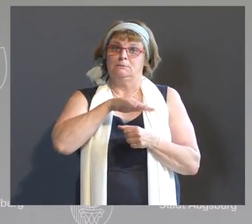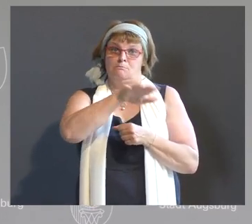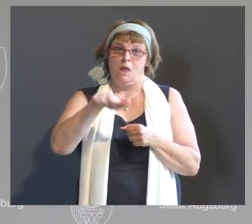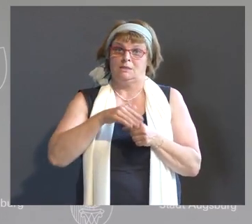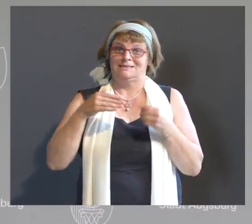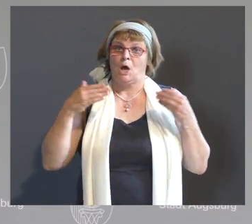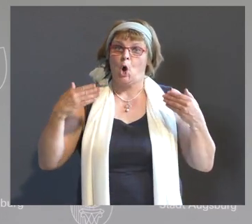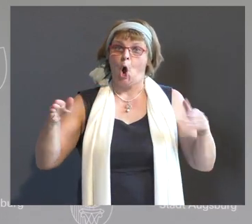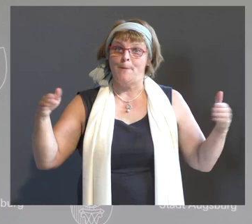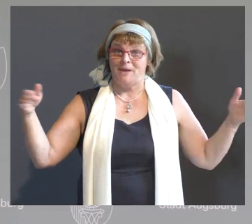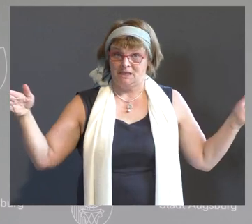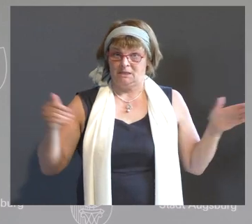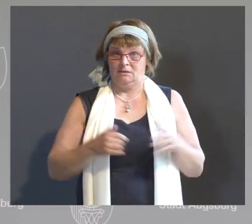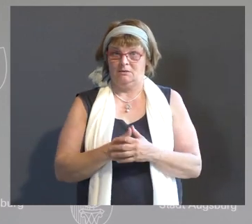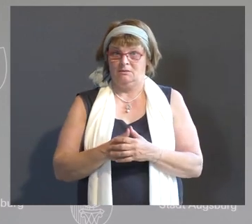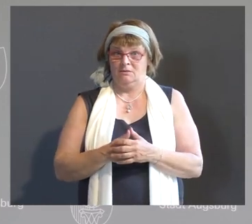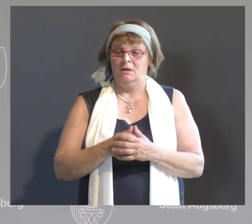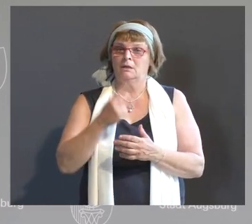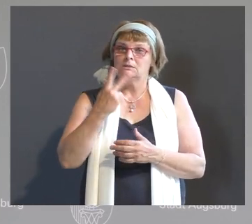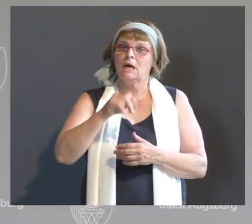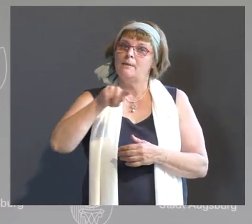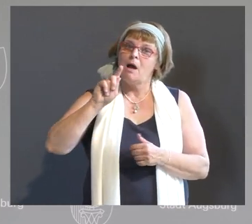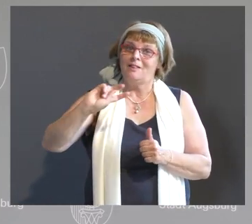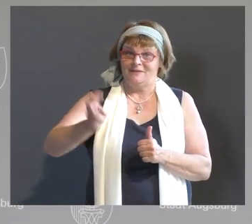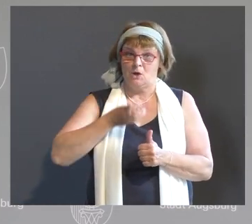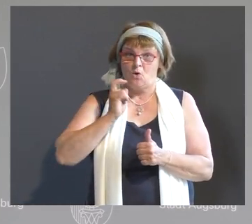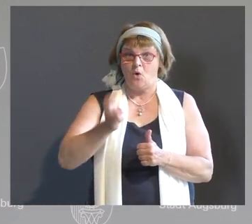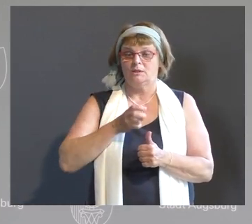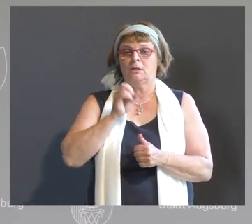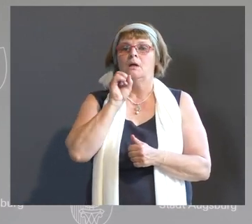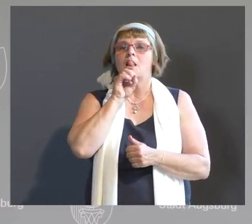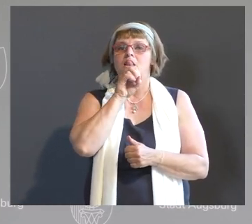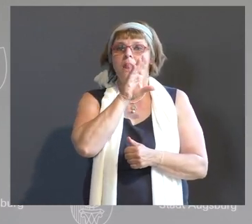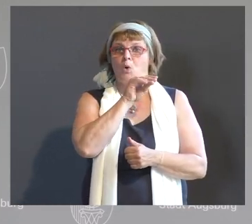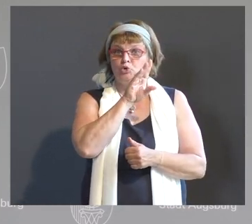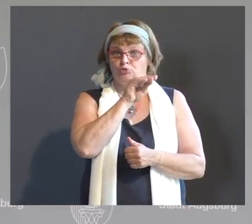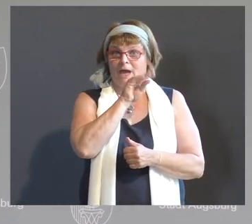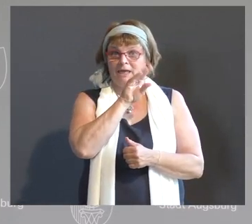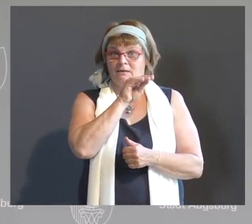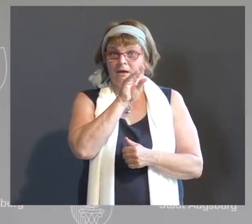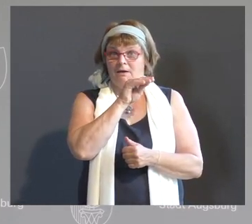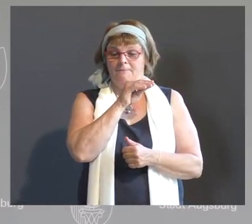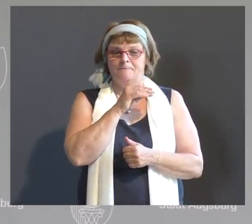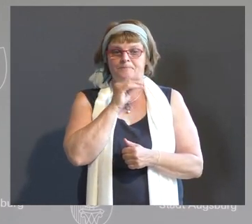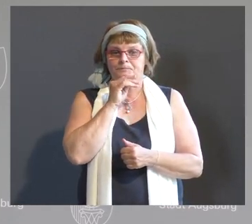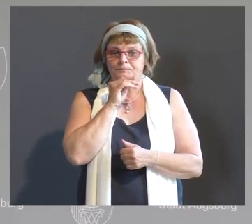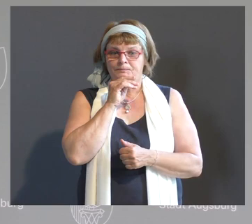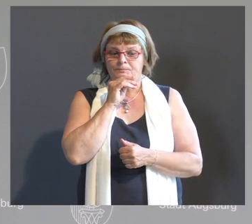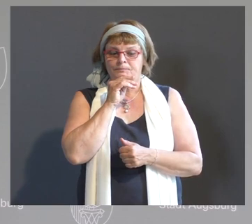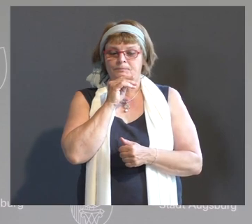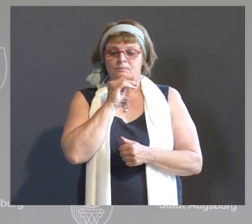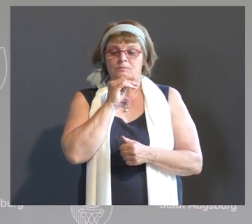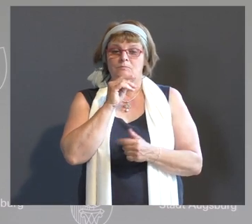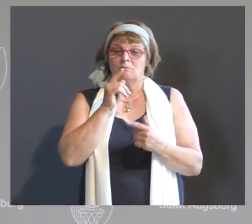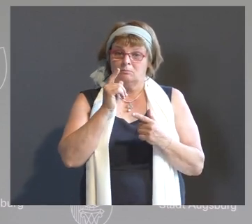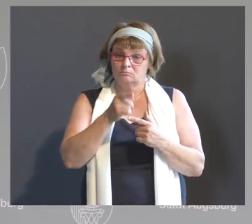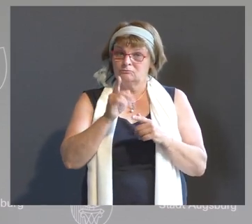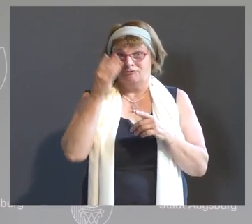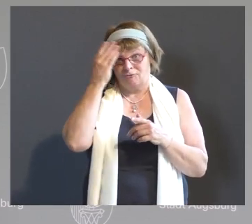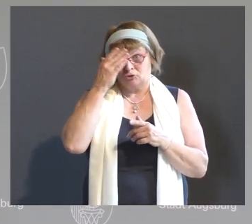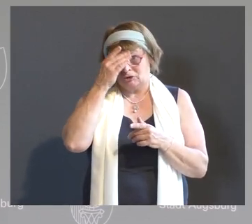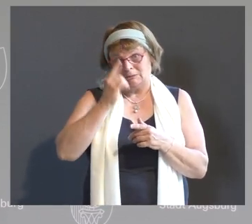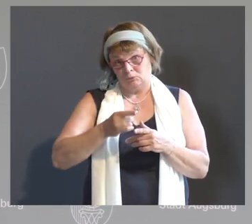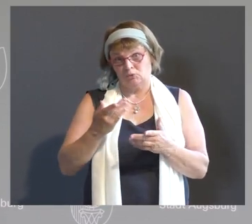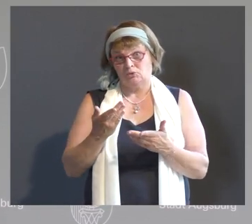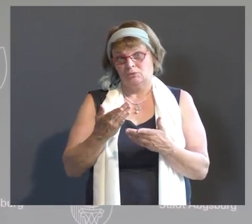Der harte Kern, sage ich, von 300 ist am Herkulesbrunnen verblieben, in Kenntnis der Maßnahmen, die da kommen. Und Sie müssen sich das dann so